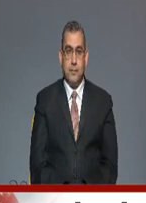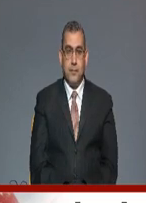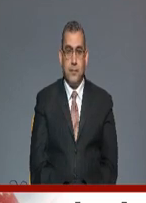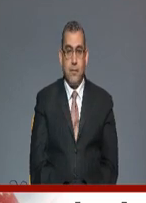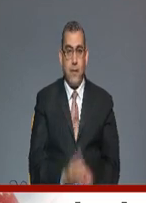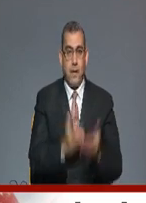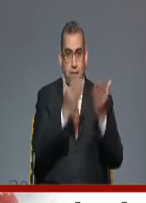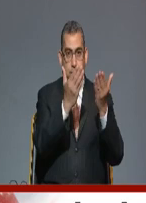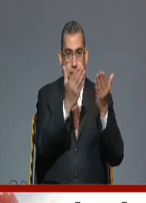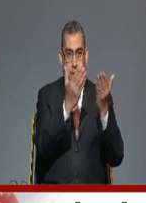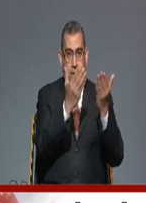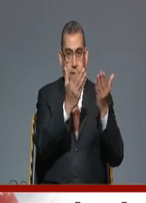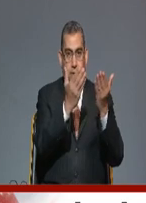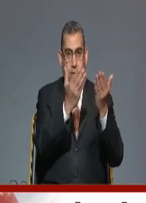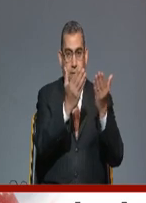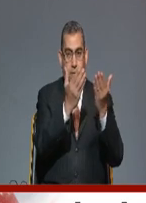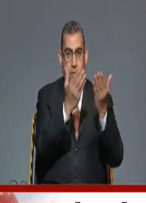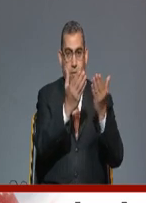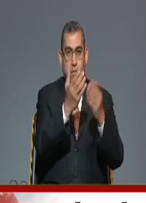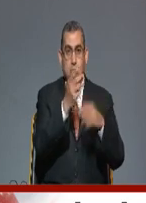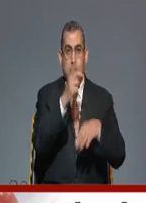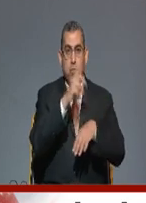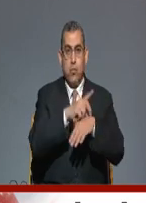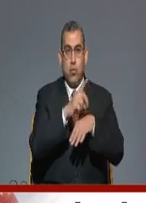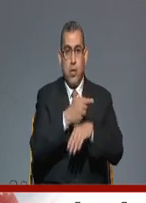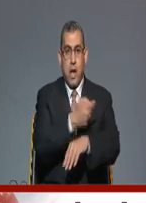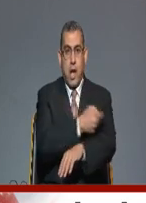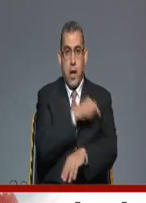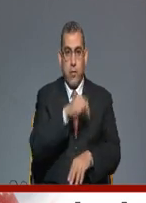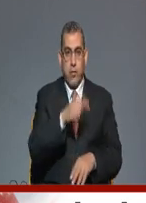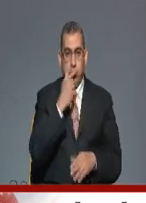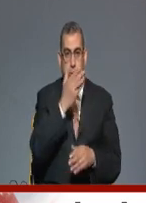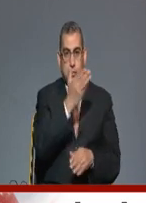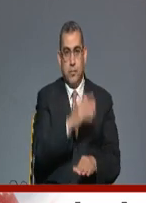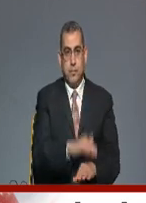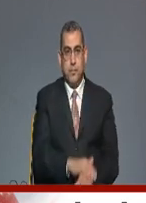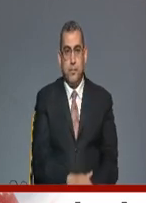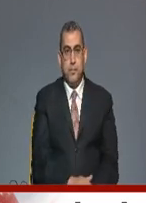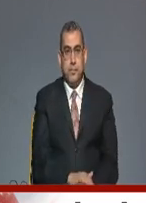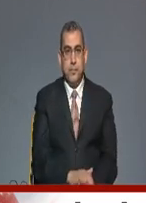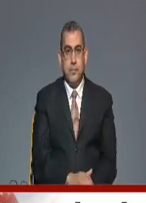اتفضلوا. مستشفى كوم حمادة التخصصي، اتفضل.